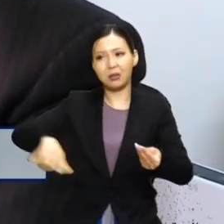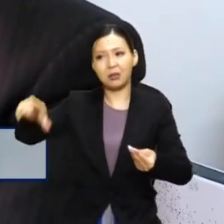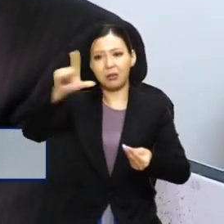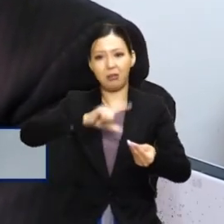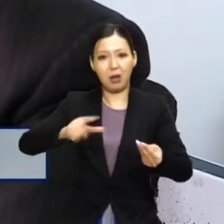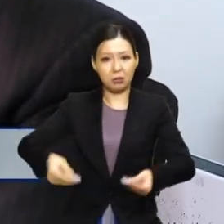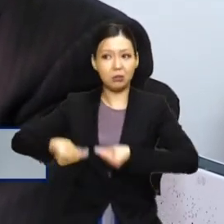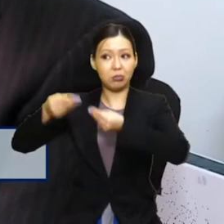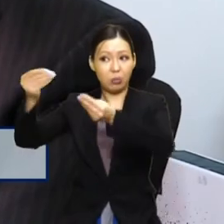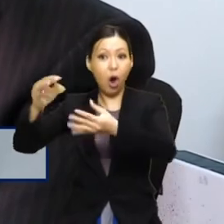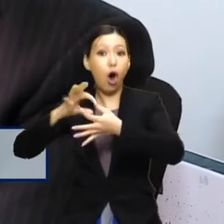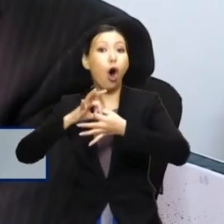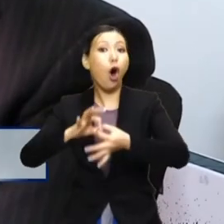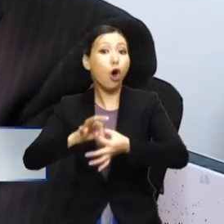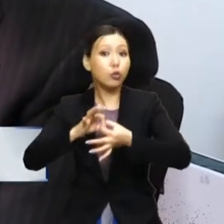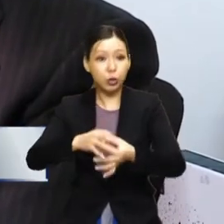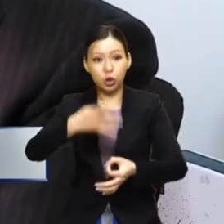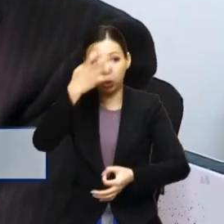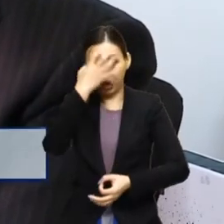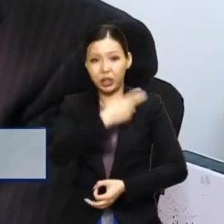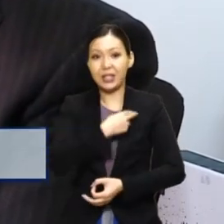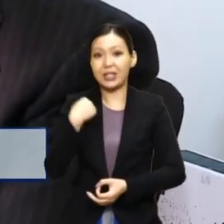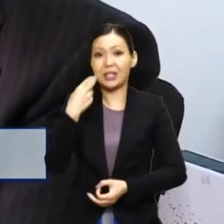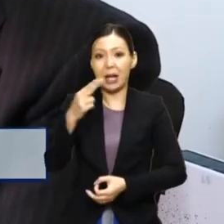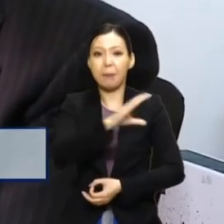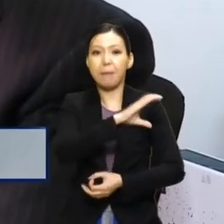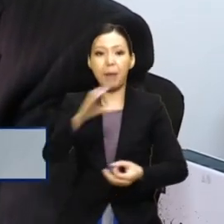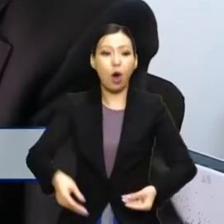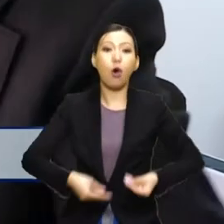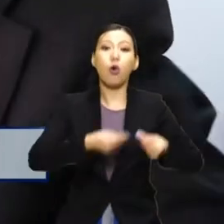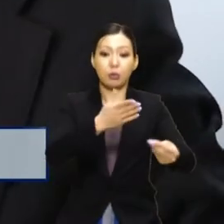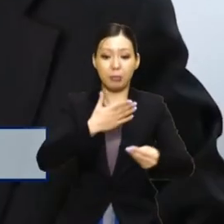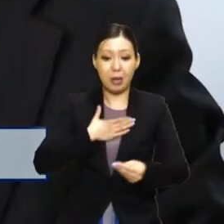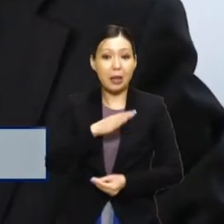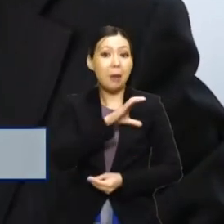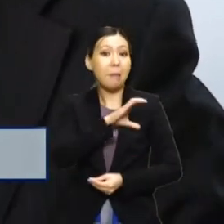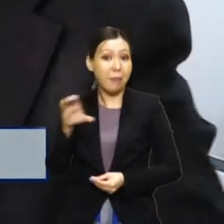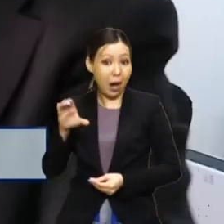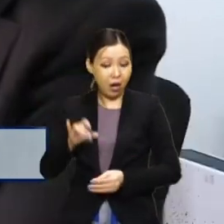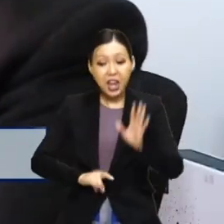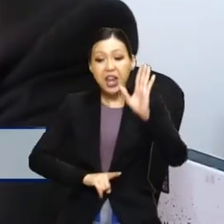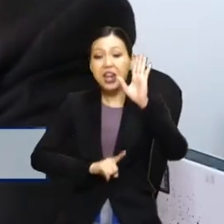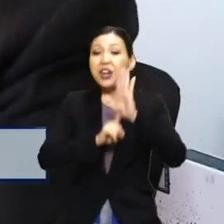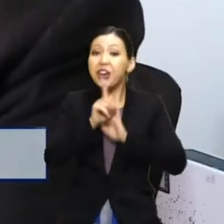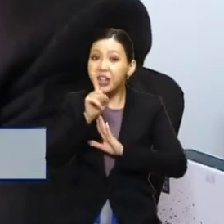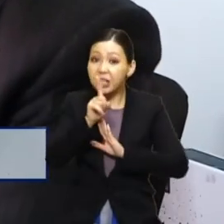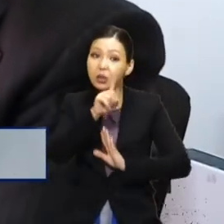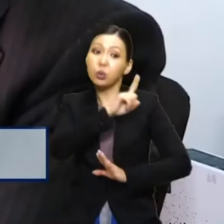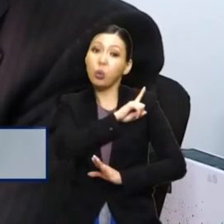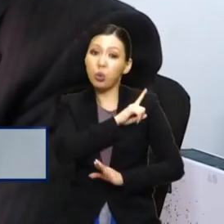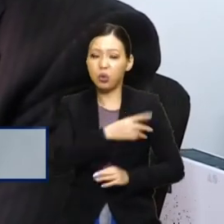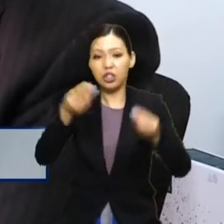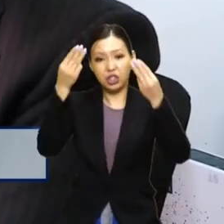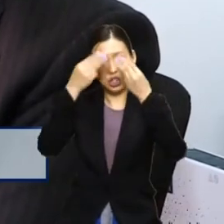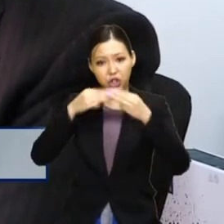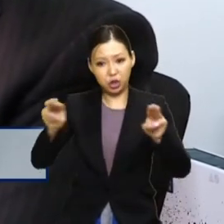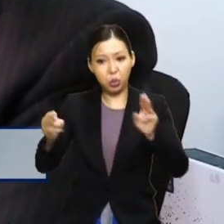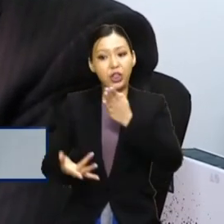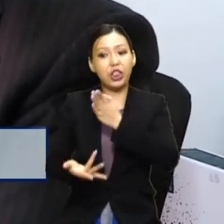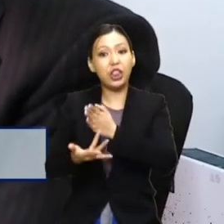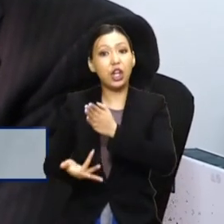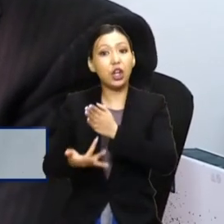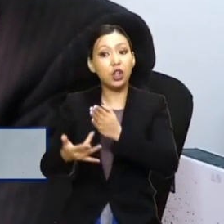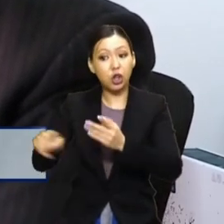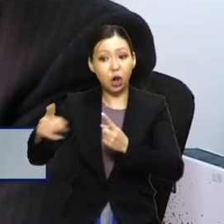албагдах төрийн захиргааны төв байгууллагуудад гаргадаг ийм л байгууллага. Тэгээд энэ хүрээндээ бол шинэ хэлжинд шинжлэх ухаан технологийн